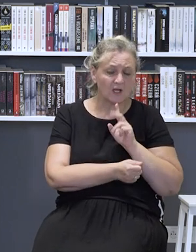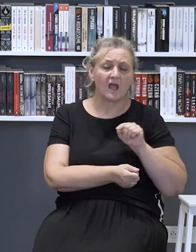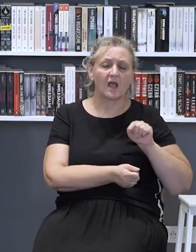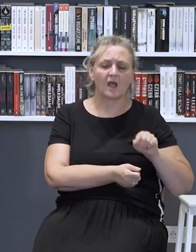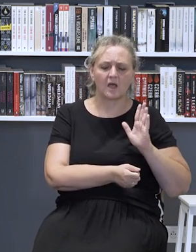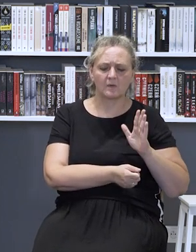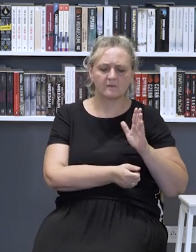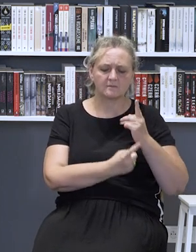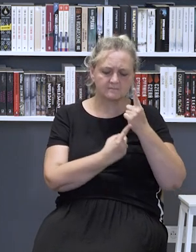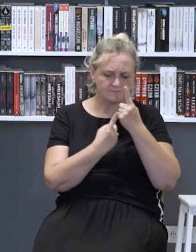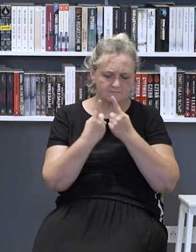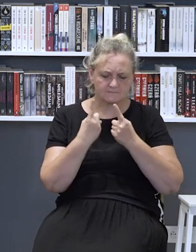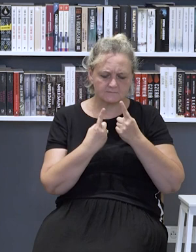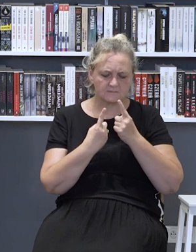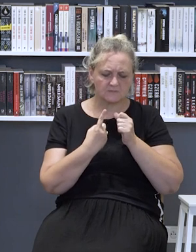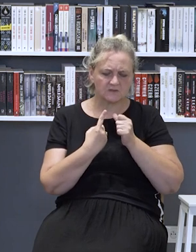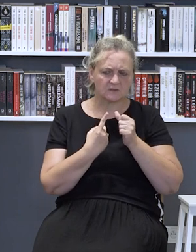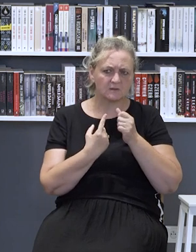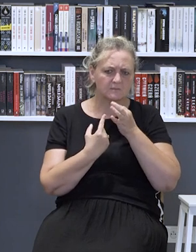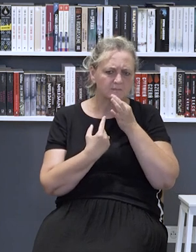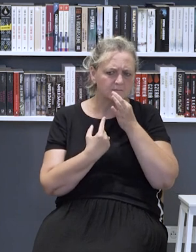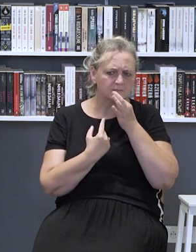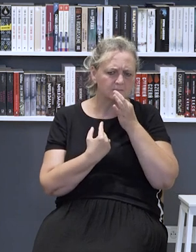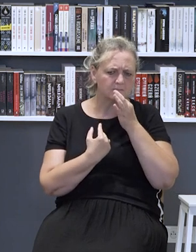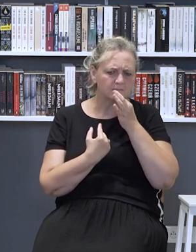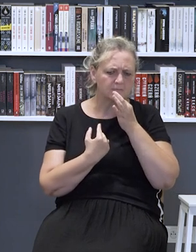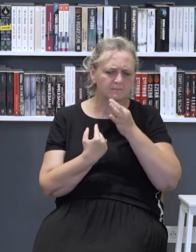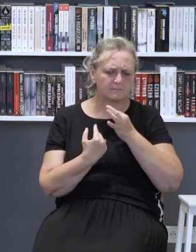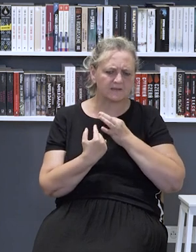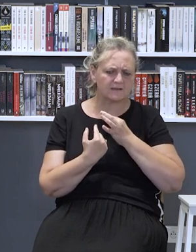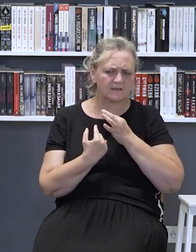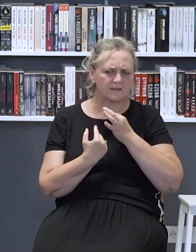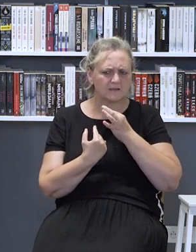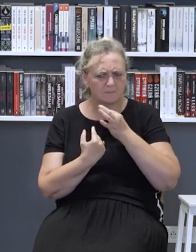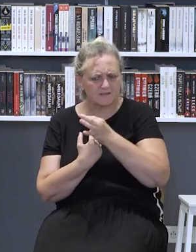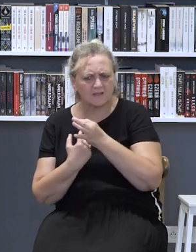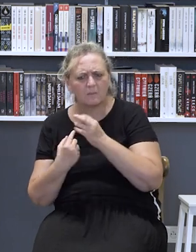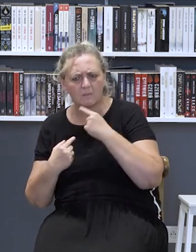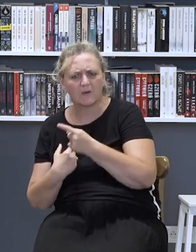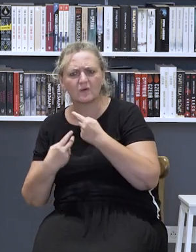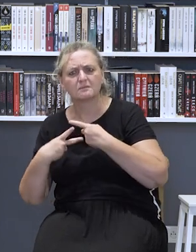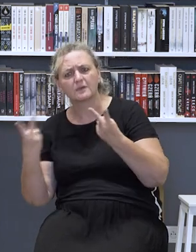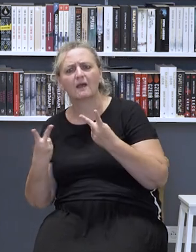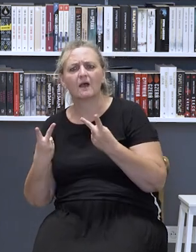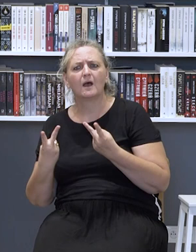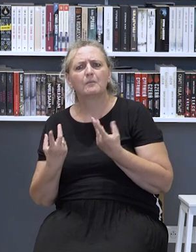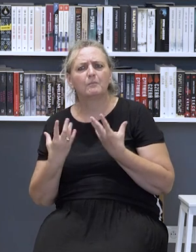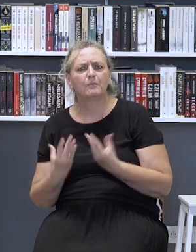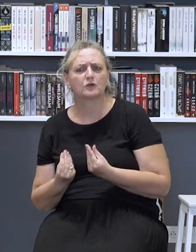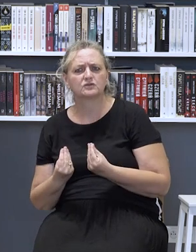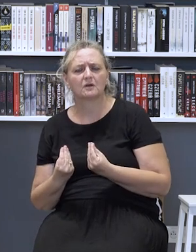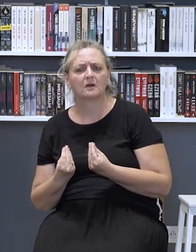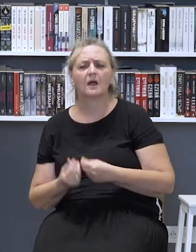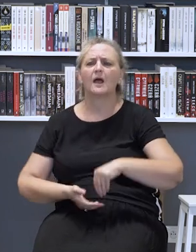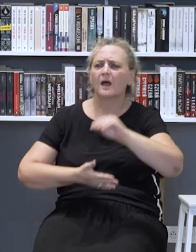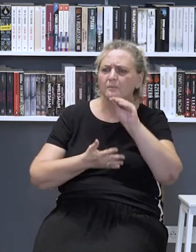pytanie, które wtedy powiedziałam na głos. Ale po co? No dobra,